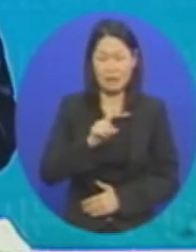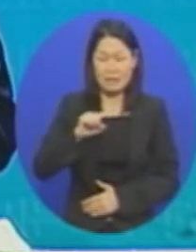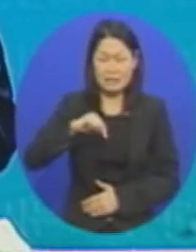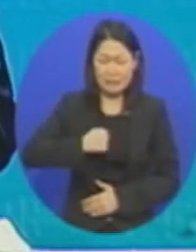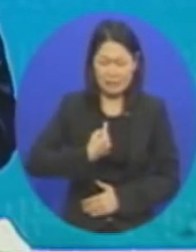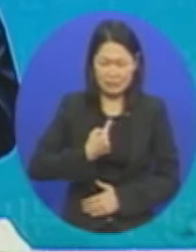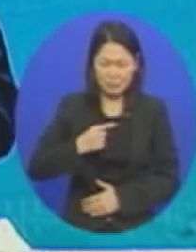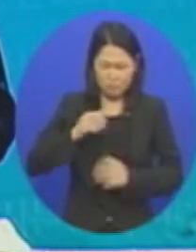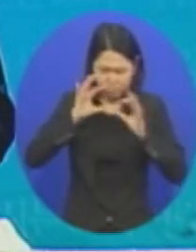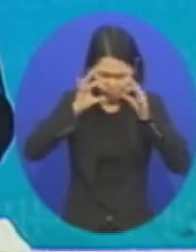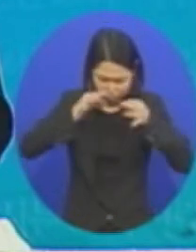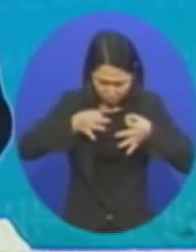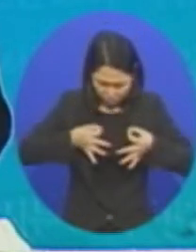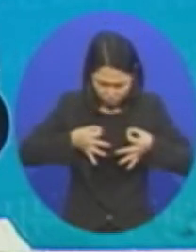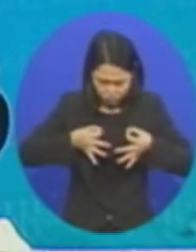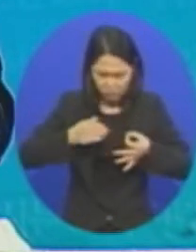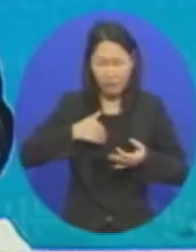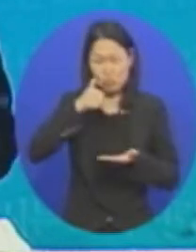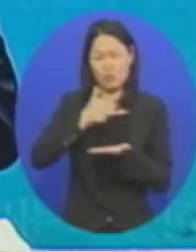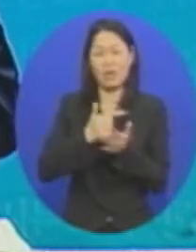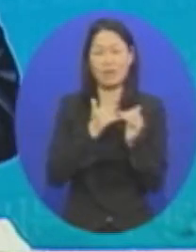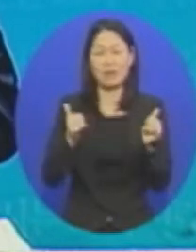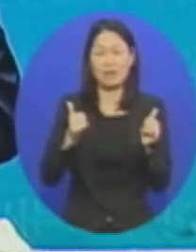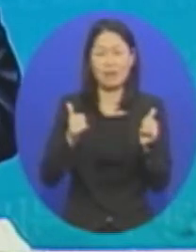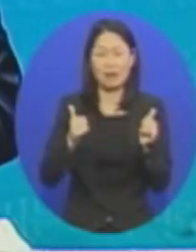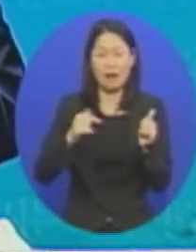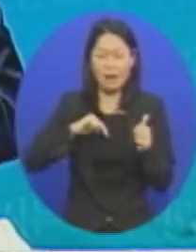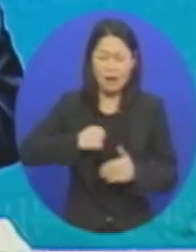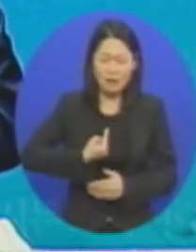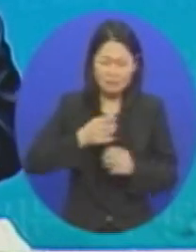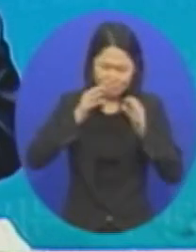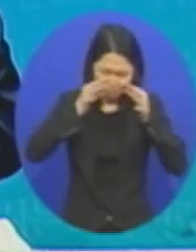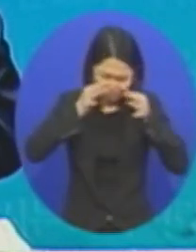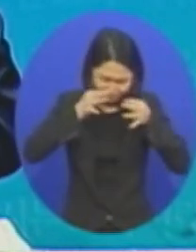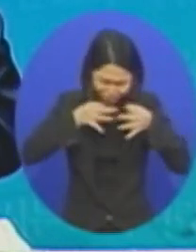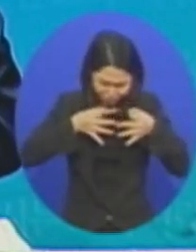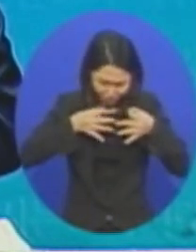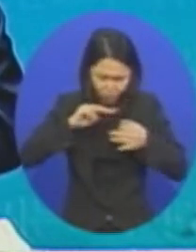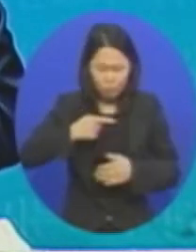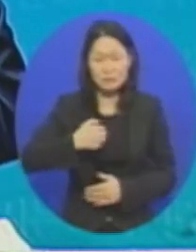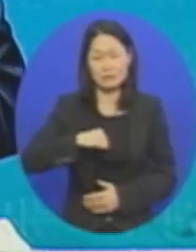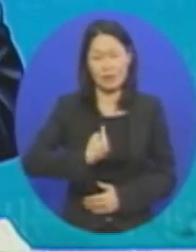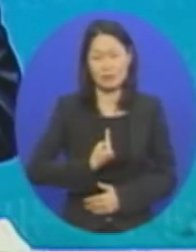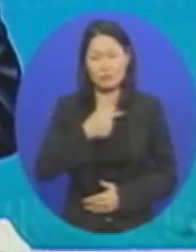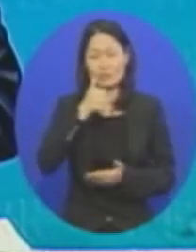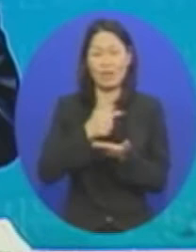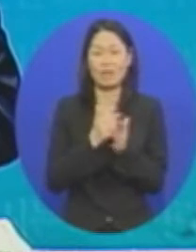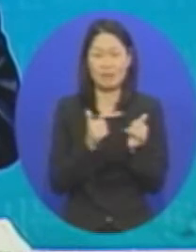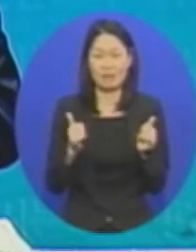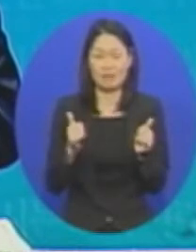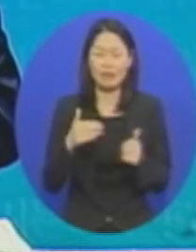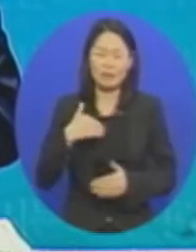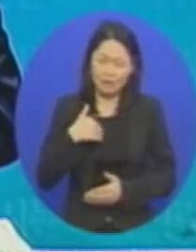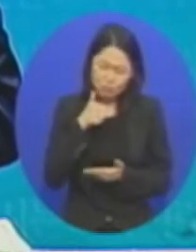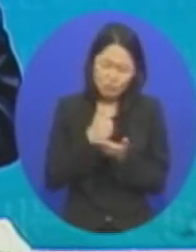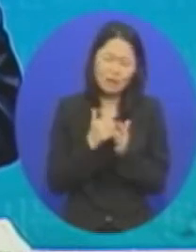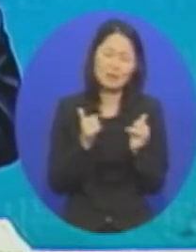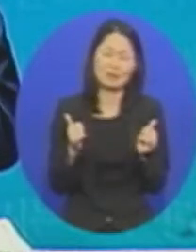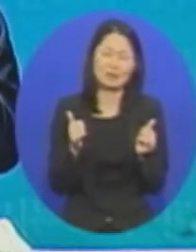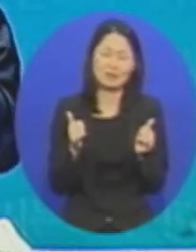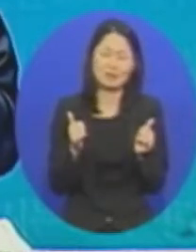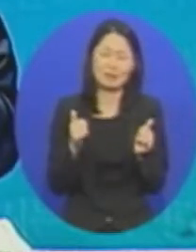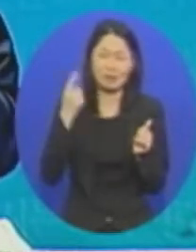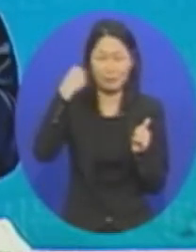자기를 살펴보아도 죄인 이에요 아무리 자기를 들여다 보아도 자기는 주인 이에요 나는 죄인 이야